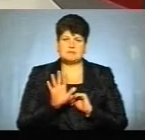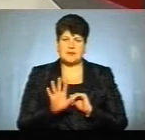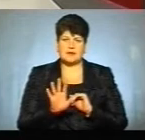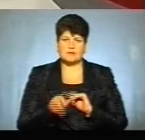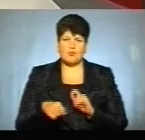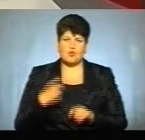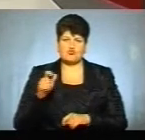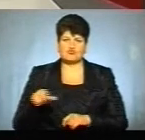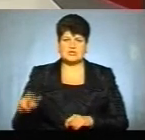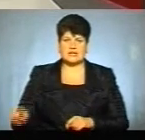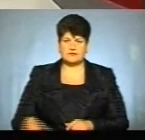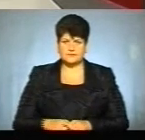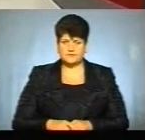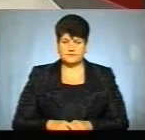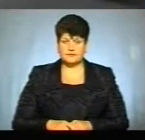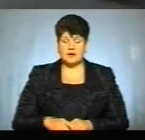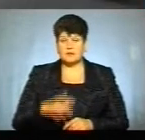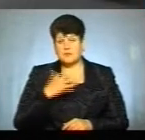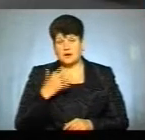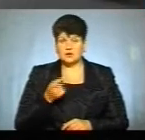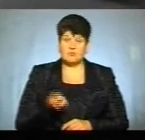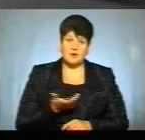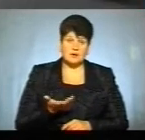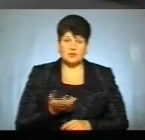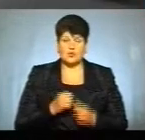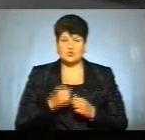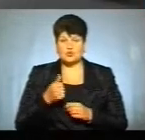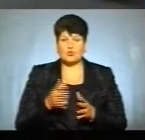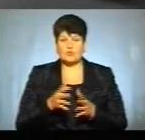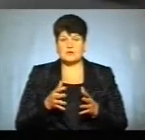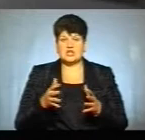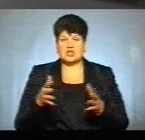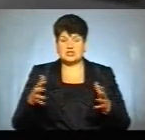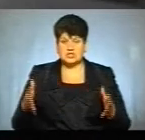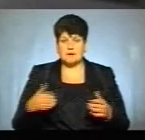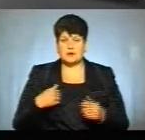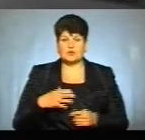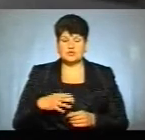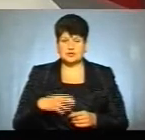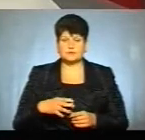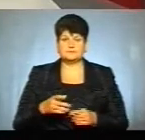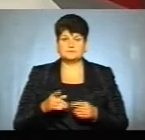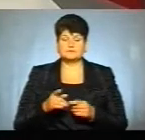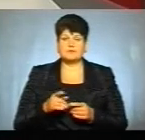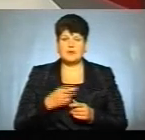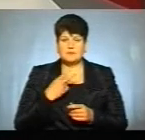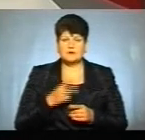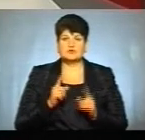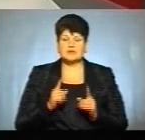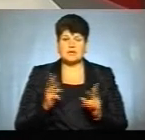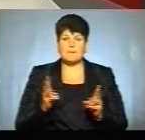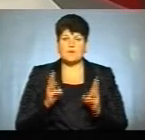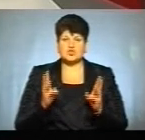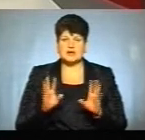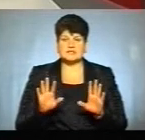65 порушників. Чи мало, чи багато. З кожним роком більше, але ми очікуємо, що ця ситуація... Але ми бачимо, що тільки пожеж